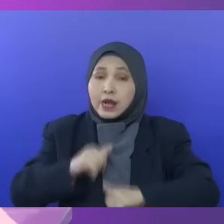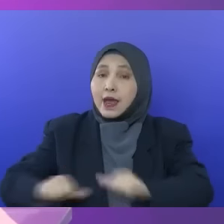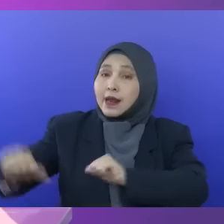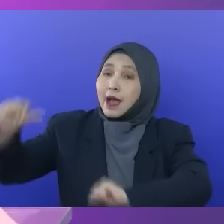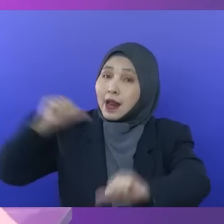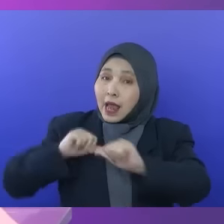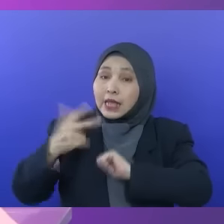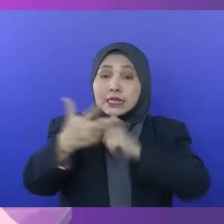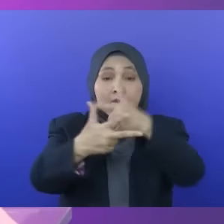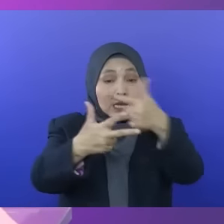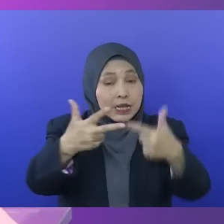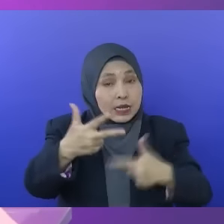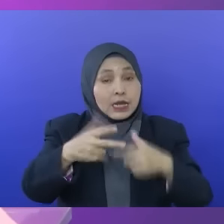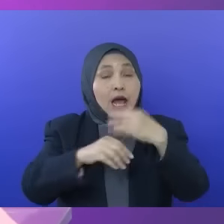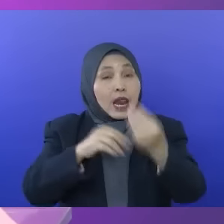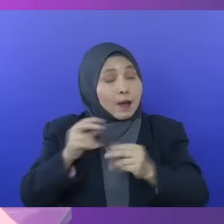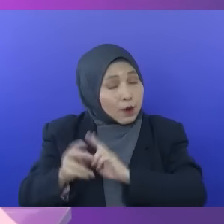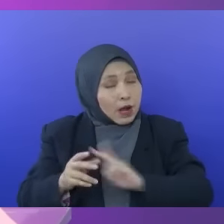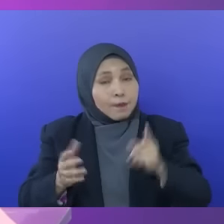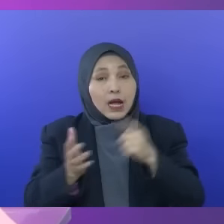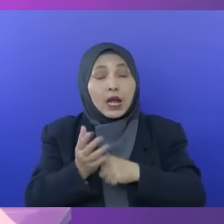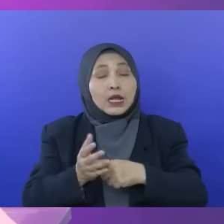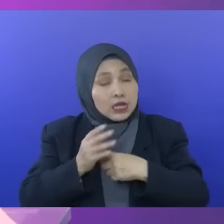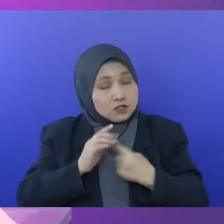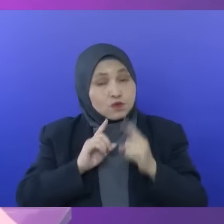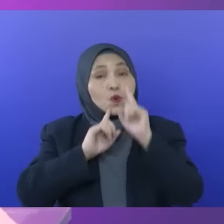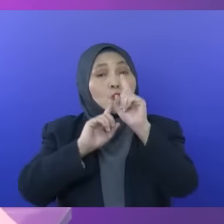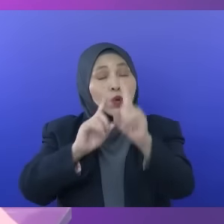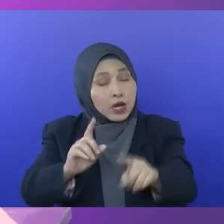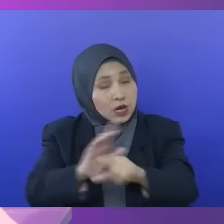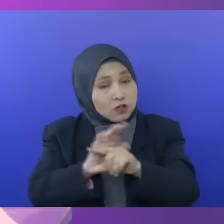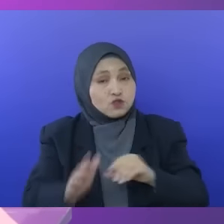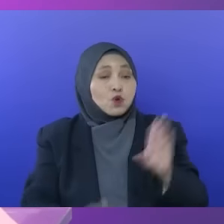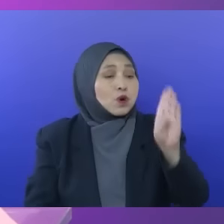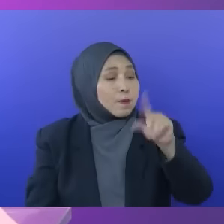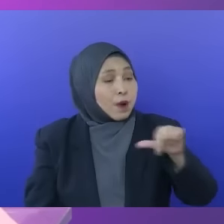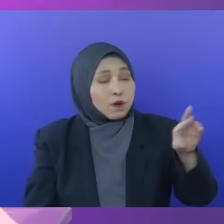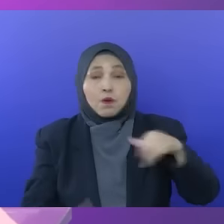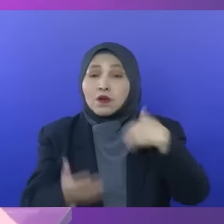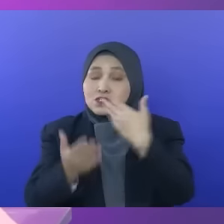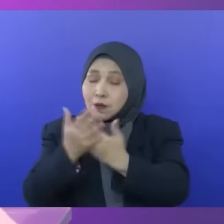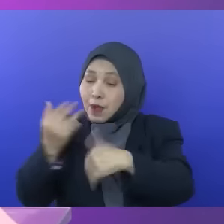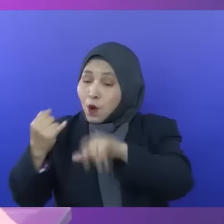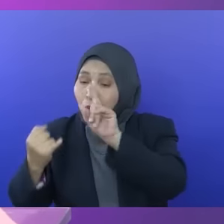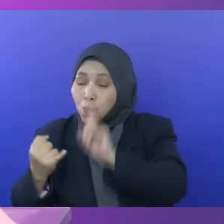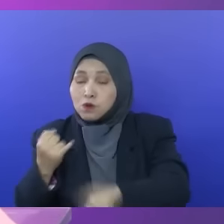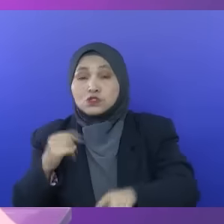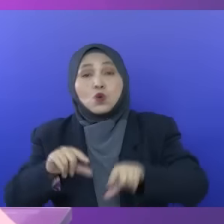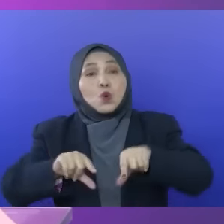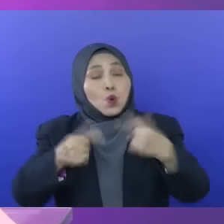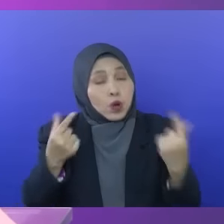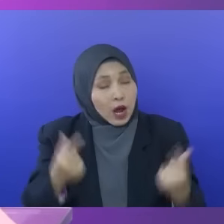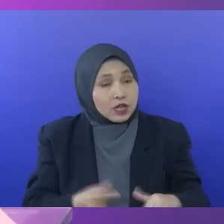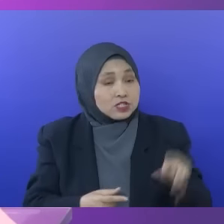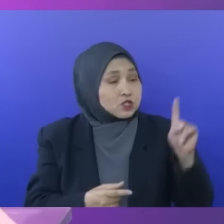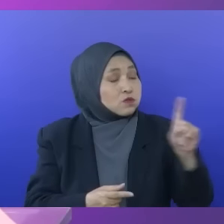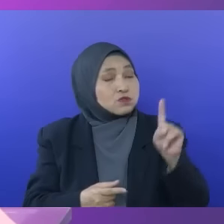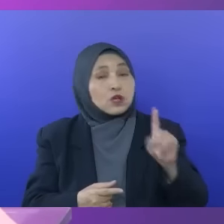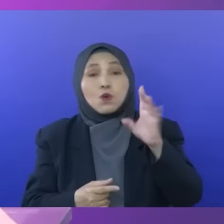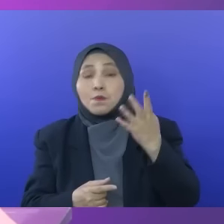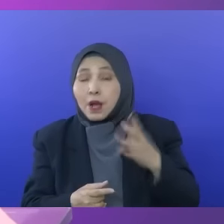itulah di dalam agama ini yang disyarahkan oleh surah al-baqarah sehingga ke ujung Alquran surah yang ke-14